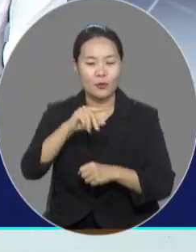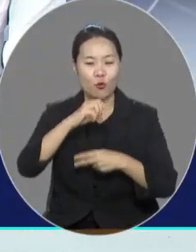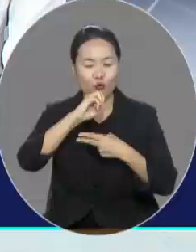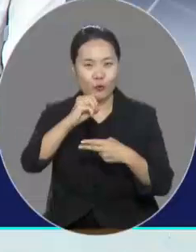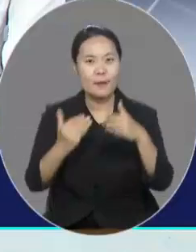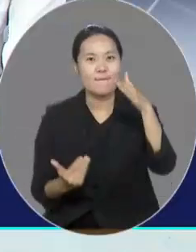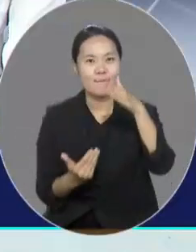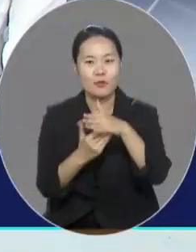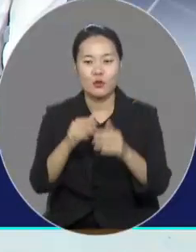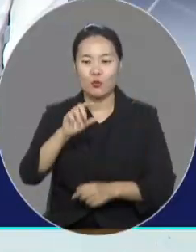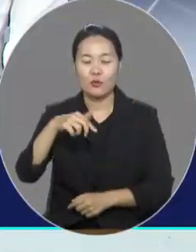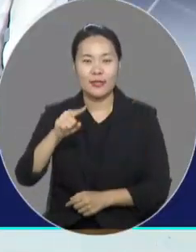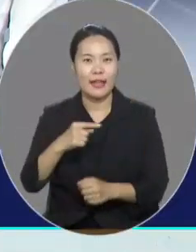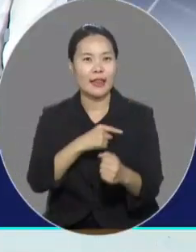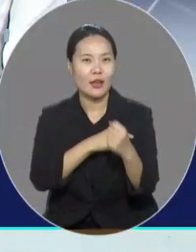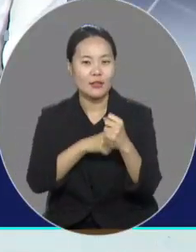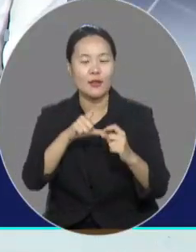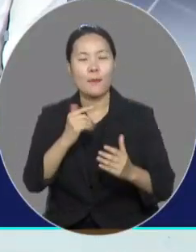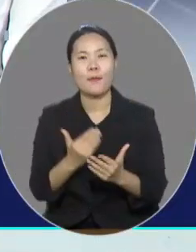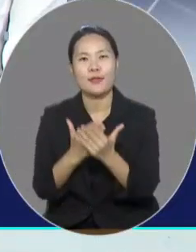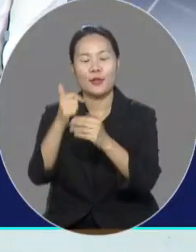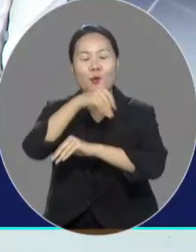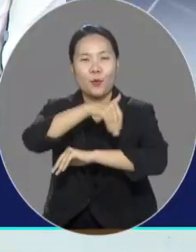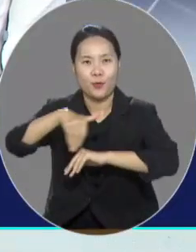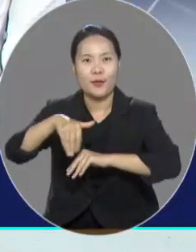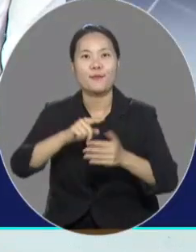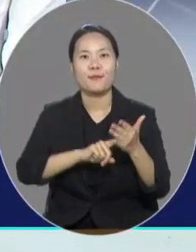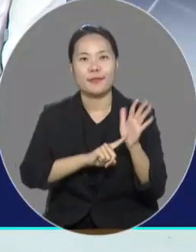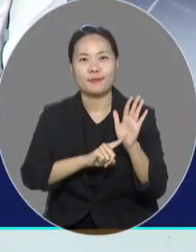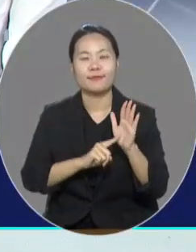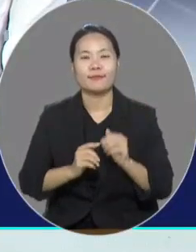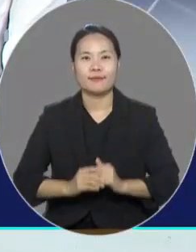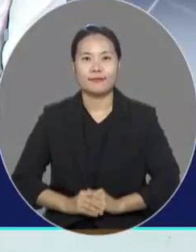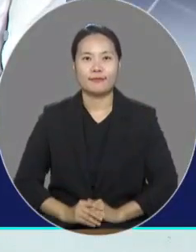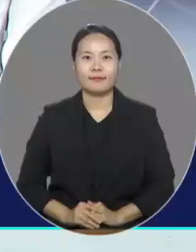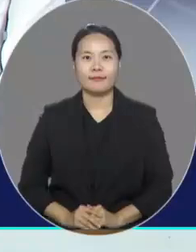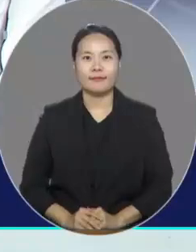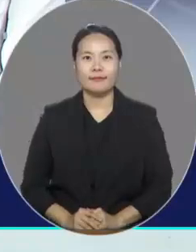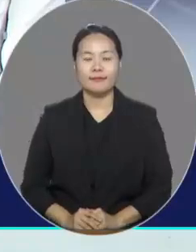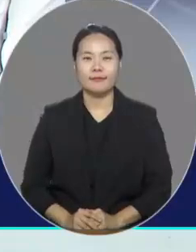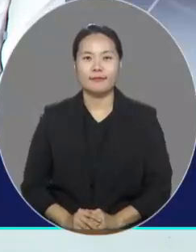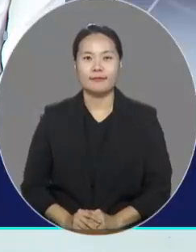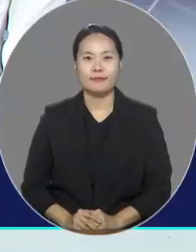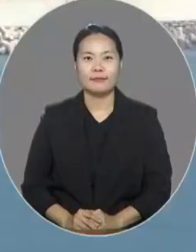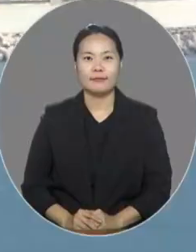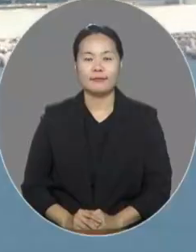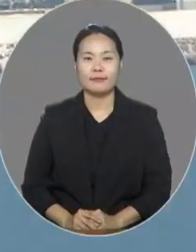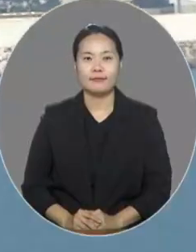중립 실현과 분산 에너지 활성화에 나서겠다는 계획입니다. 김영환 기자의 보도입니다.